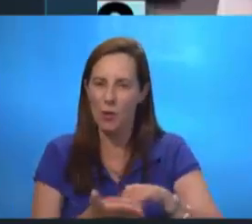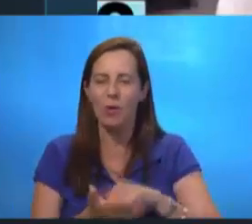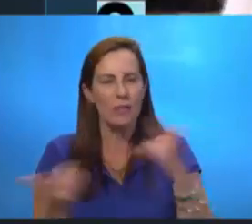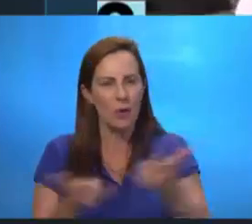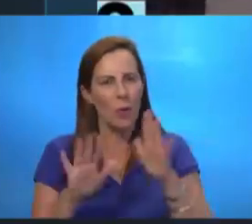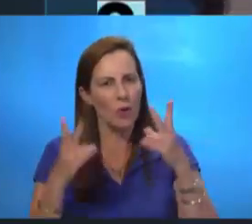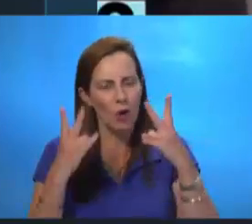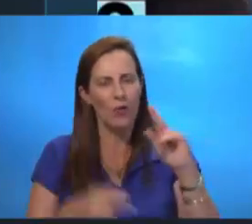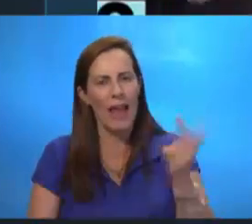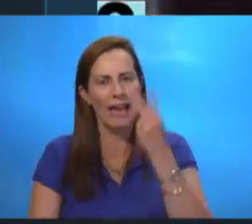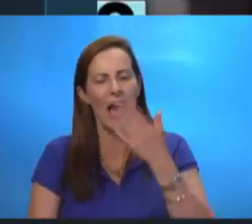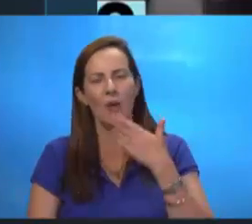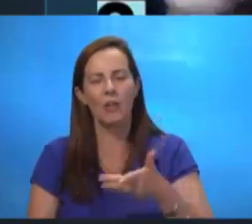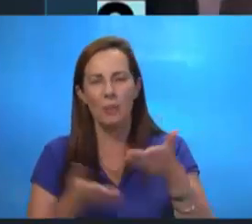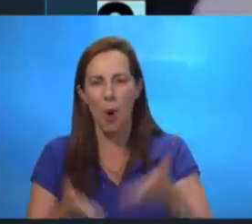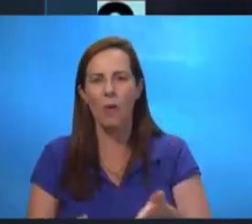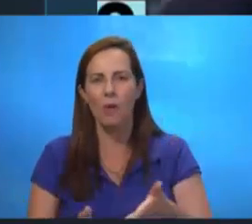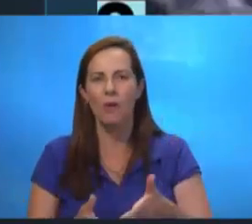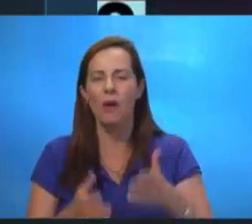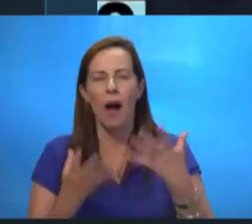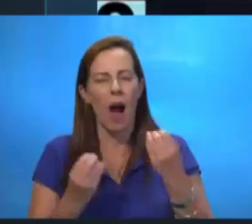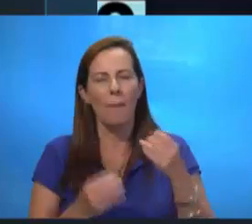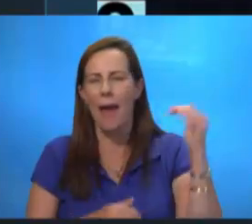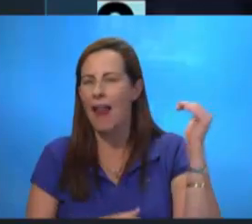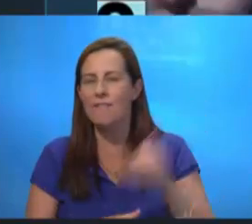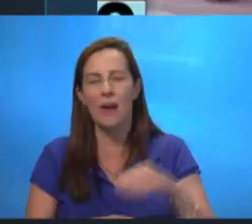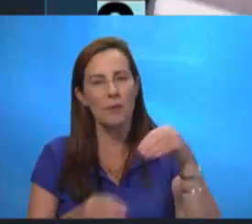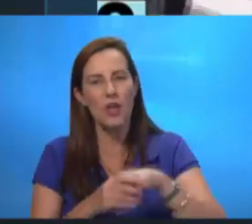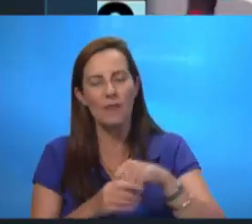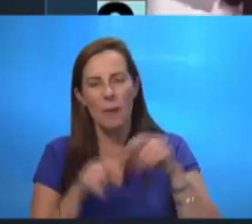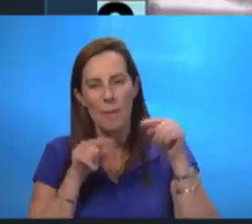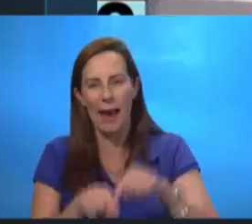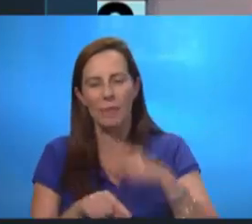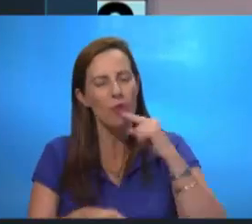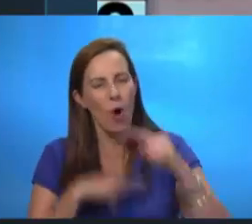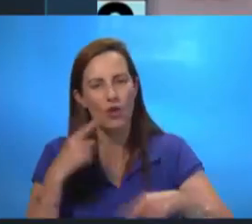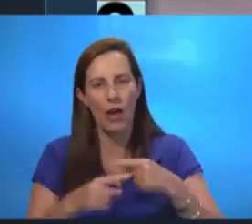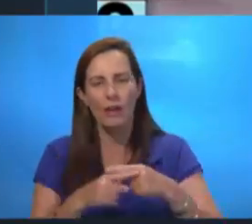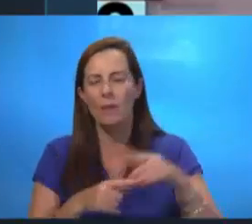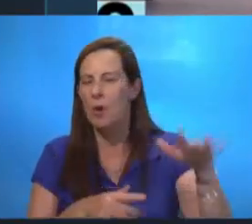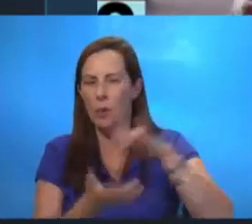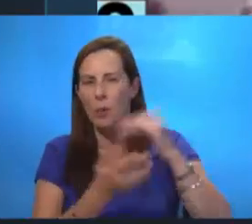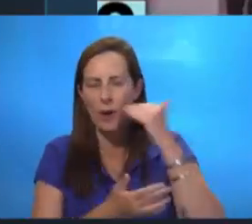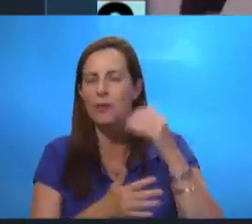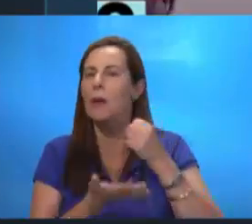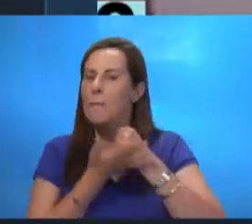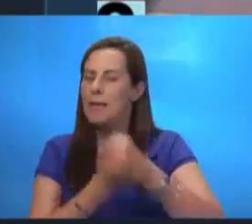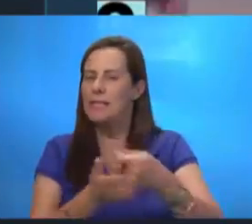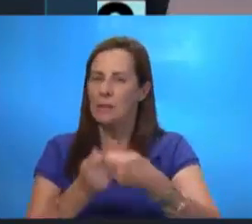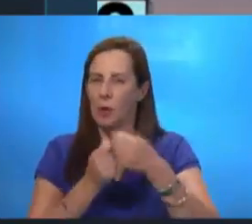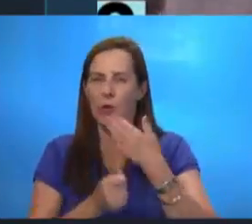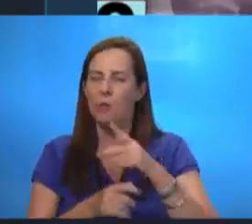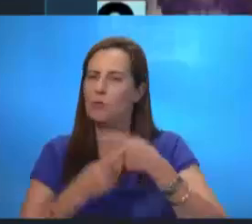חשוב לקהילה היהודית כאן, עשרות אלפי משתתפים מגיעים לכאן כל שנה מרחבי ארצות הברית, מייצגים ארגונים יהודים